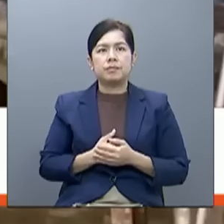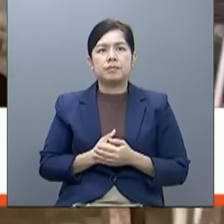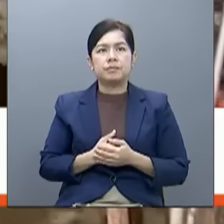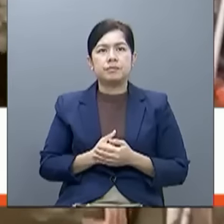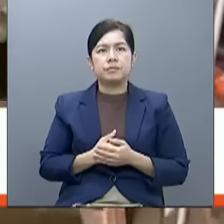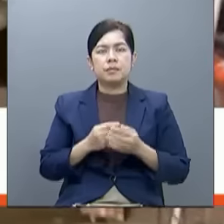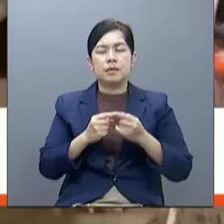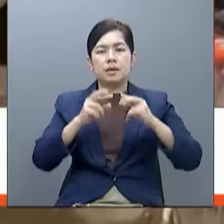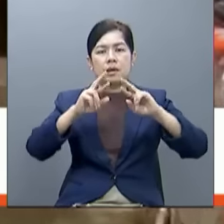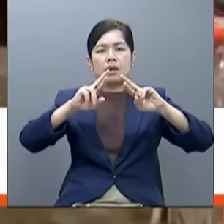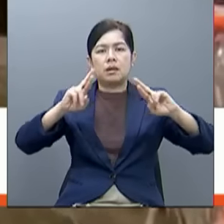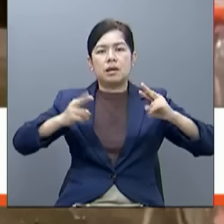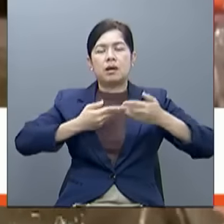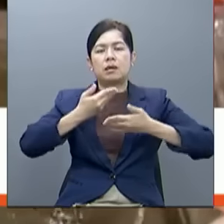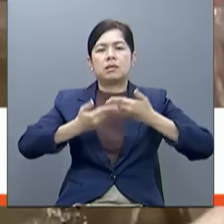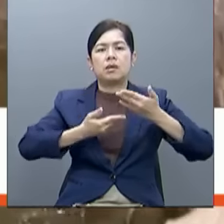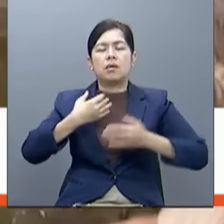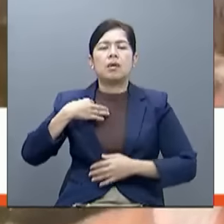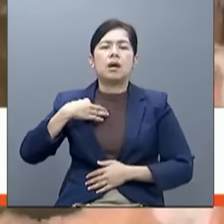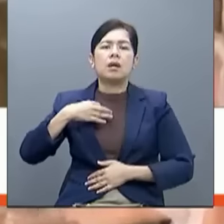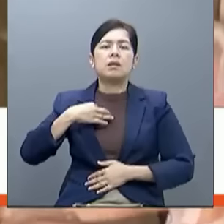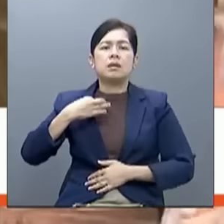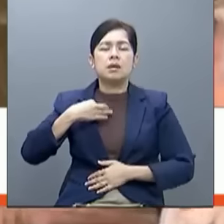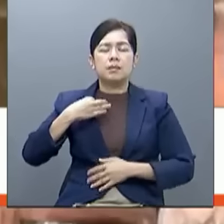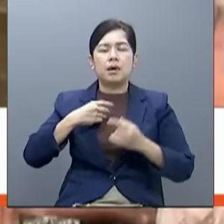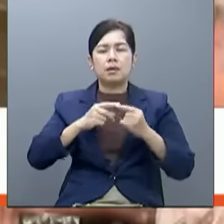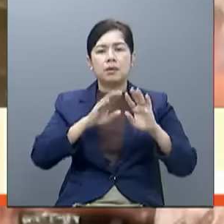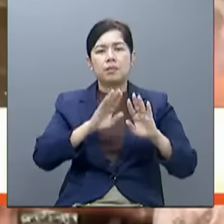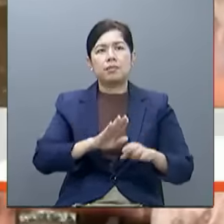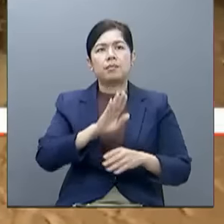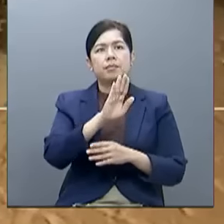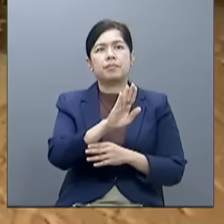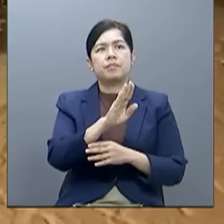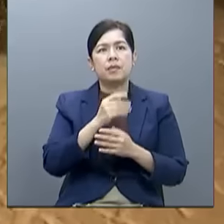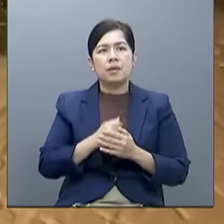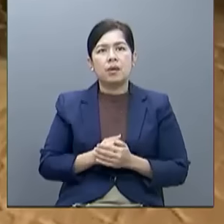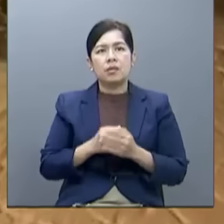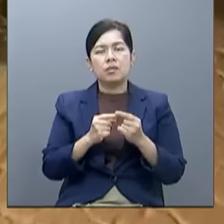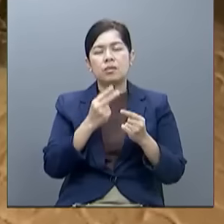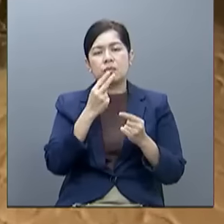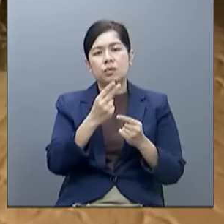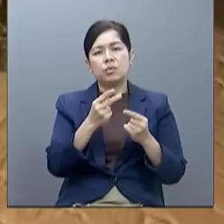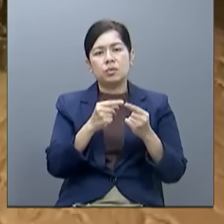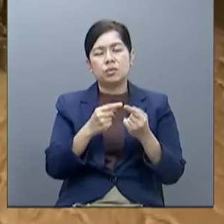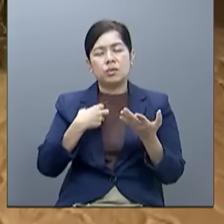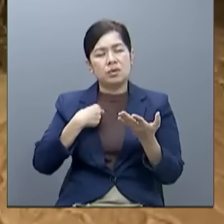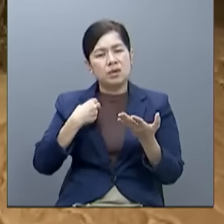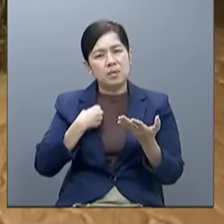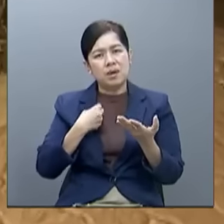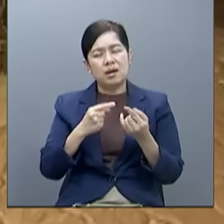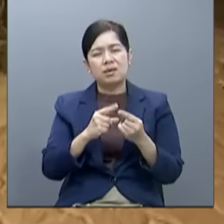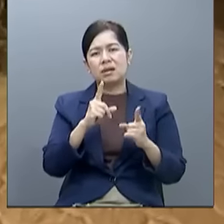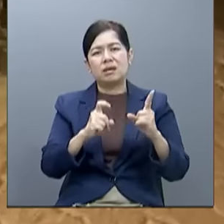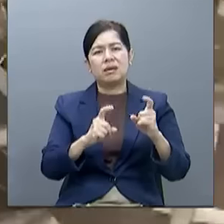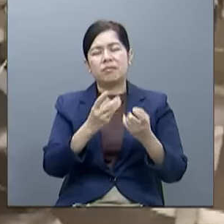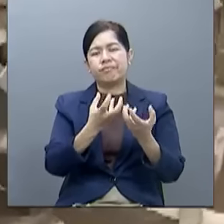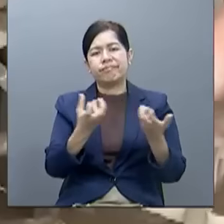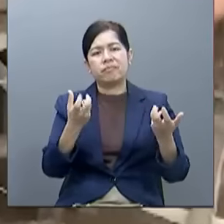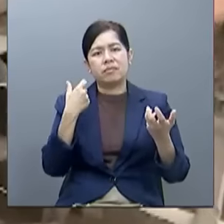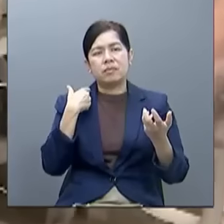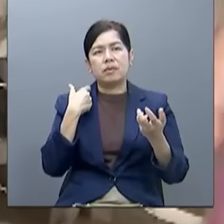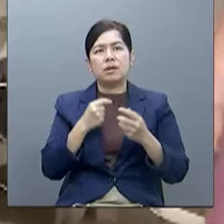านขายเสื้อผ้าพื้นเมืองนะครับที่นำเศษเสื้อผ้าที่เสียหายเปื้อนโคลนครับกองไว้ด้านหน้าร้านเจ้าของร้านบอก